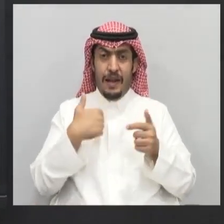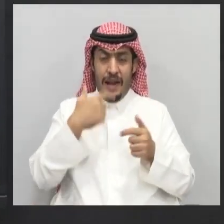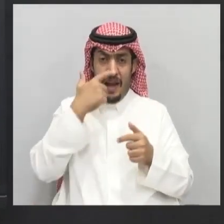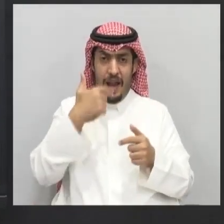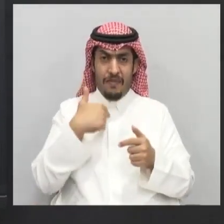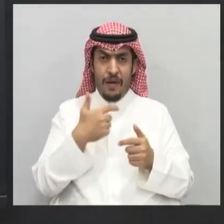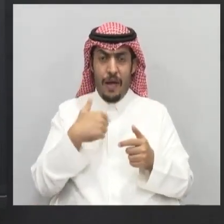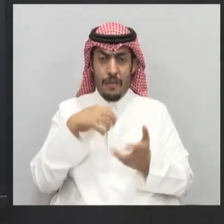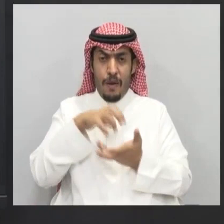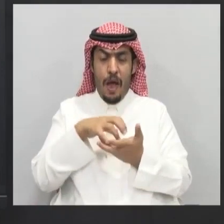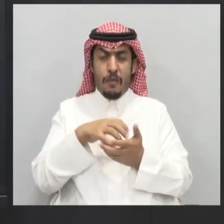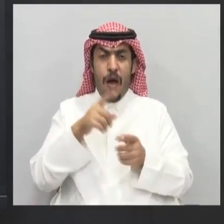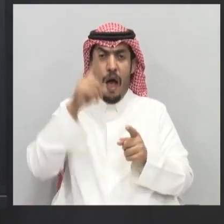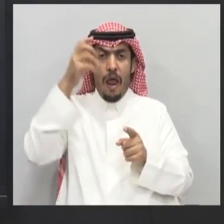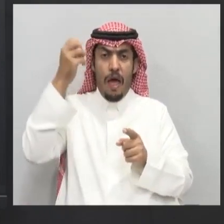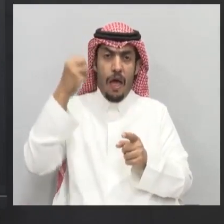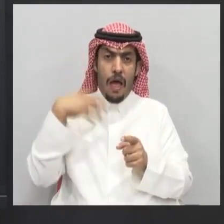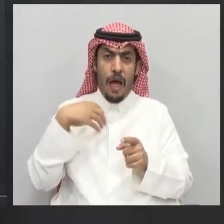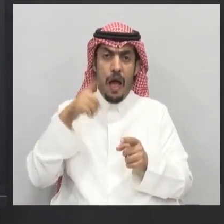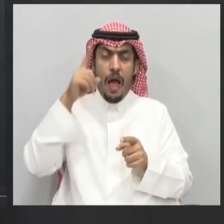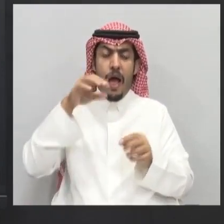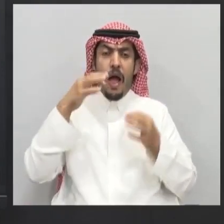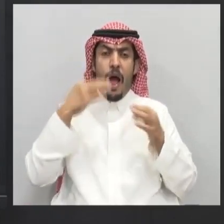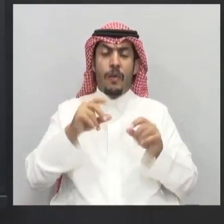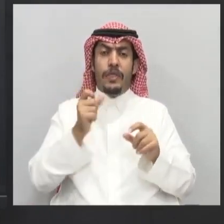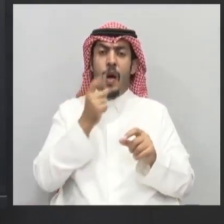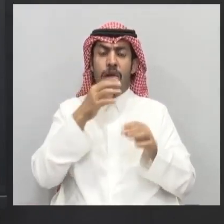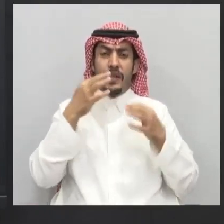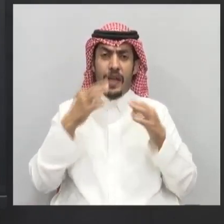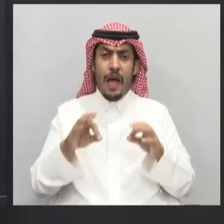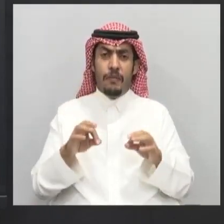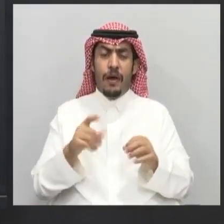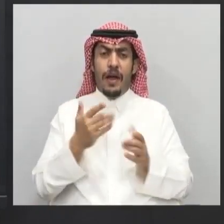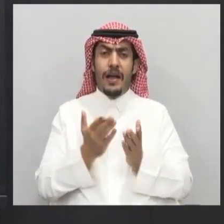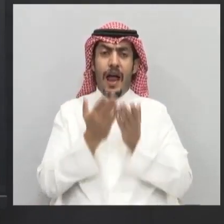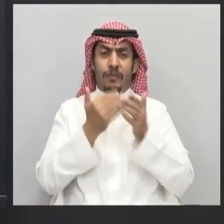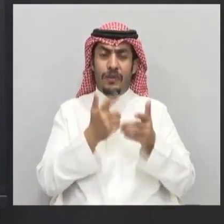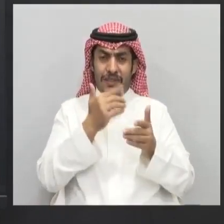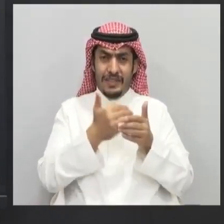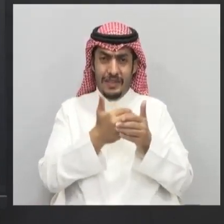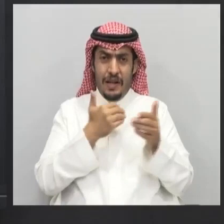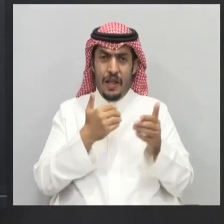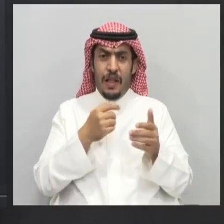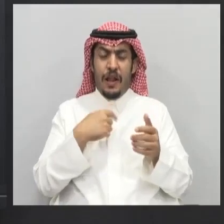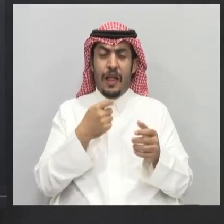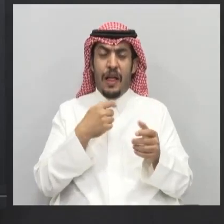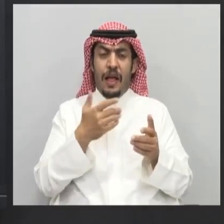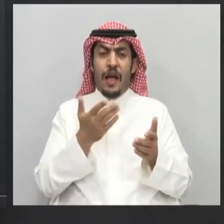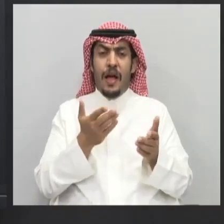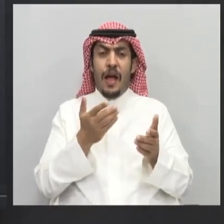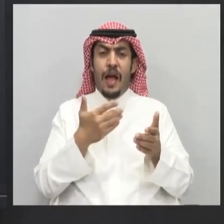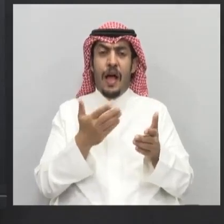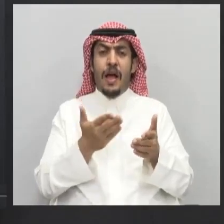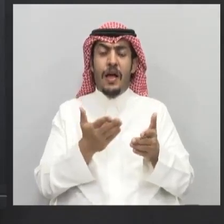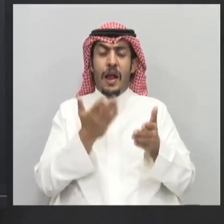انا وهو ابراهيم الذي زكاه الله بانه كامل التوحيد رب ان اعبد ربي